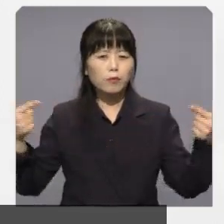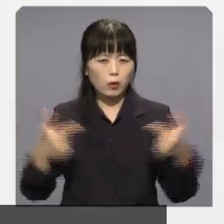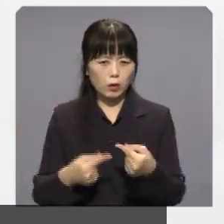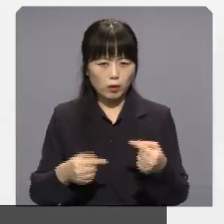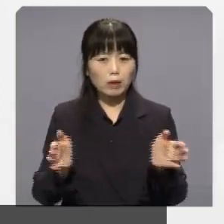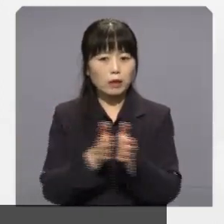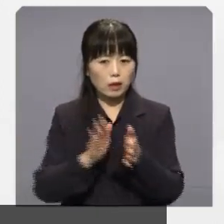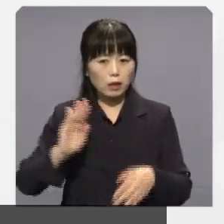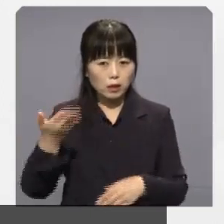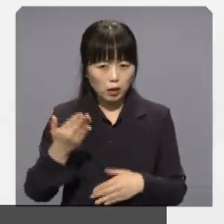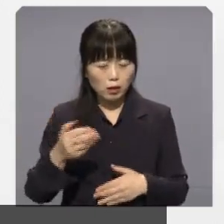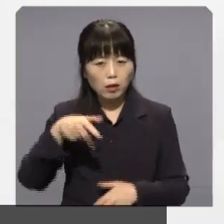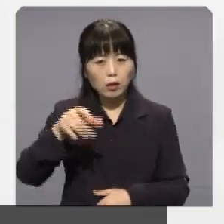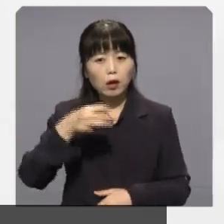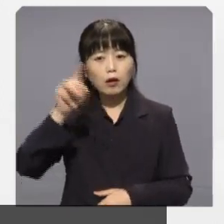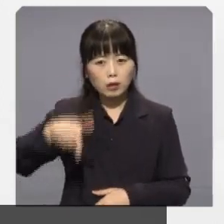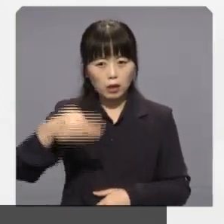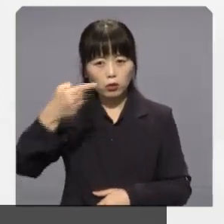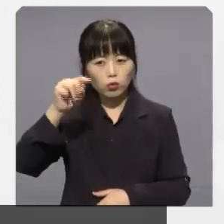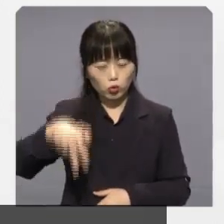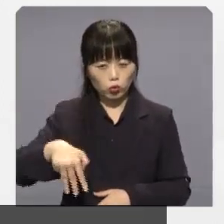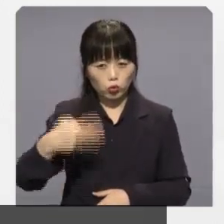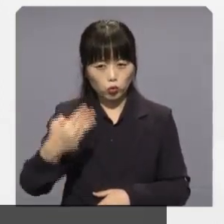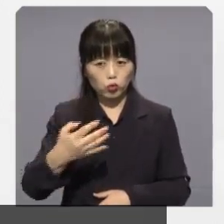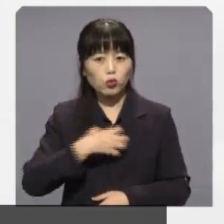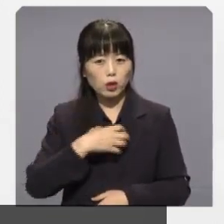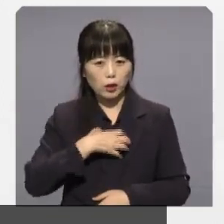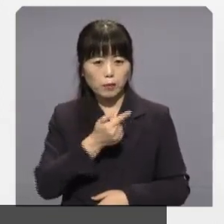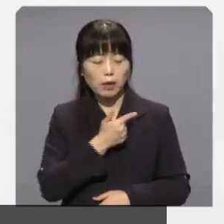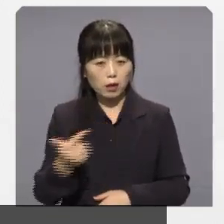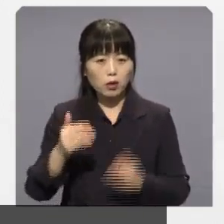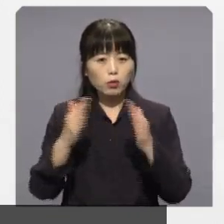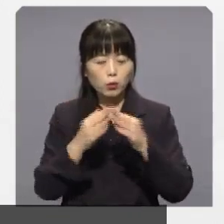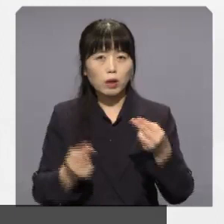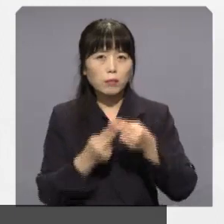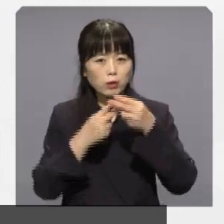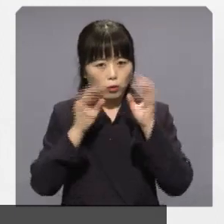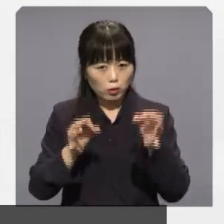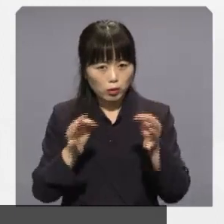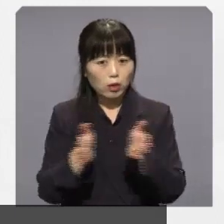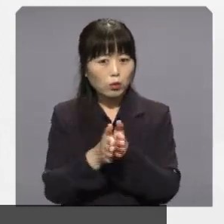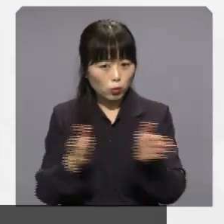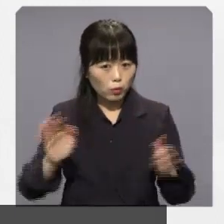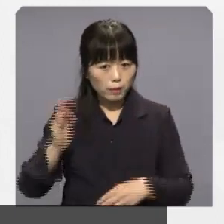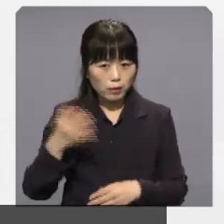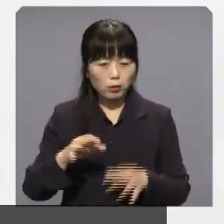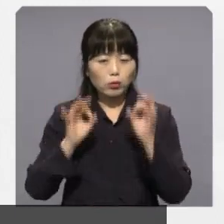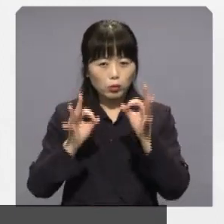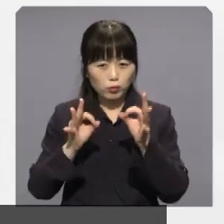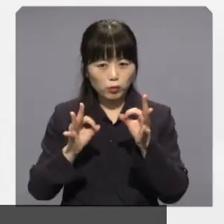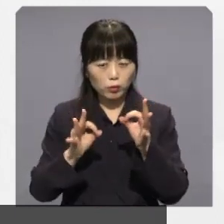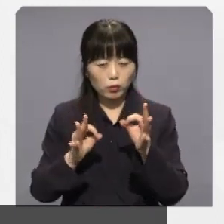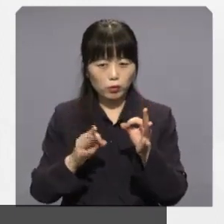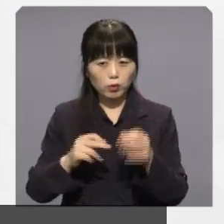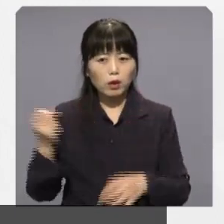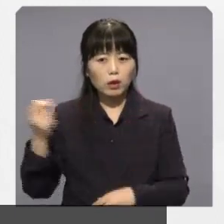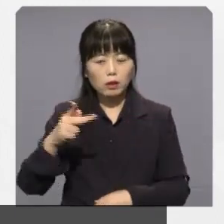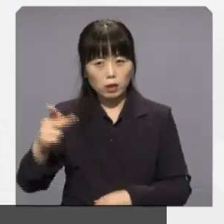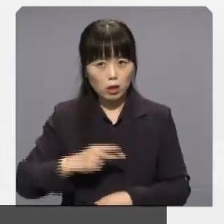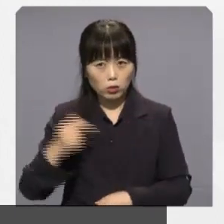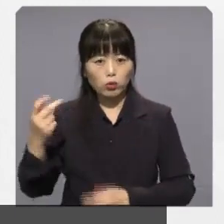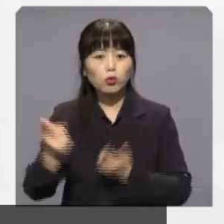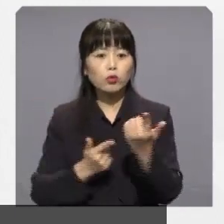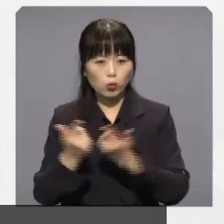에서 버들 면서 경착륙 의 위험이 커졌다 주택 비축 은행을 도입하거나 또 주택금융 리파인 언 씽